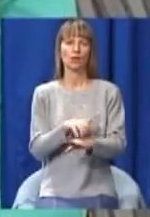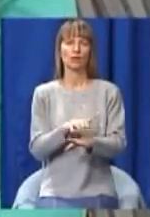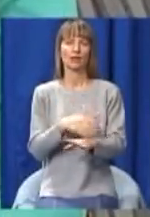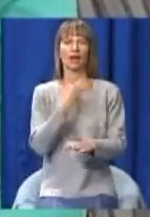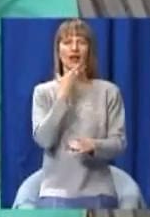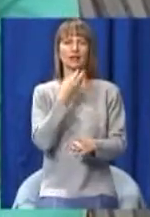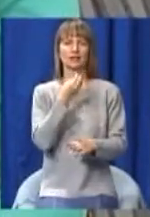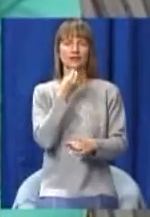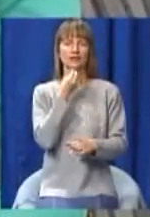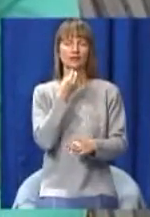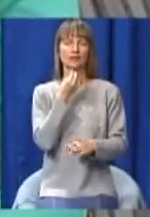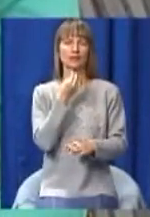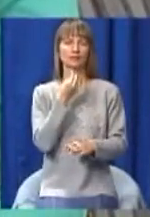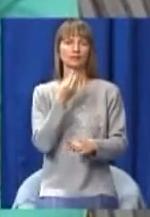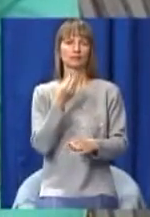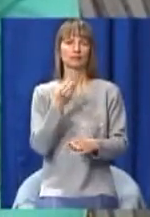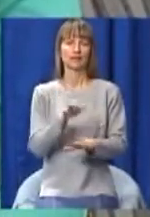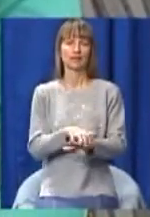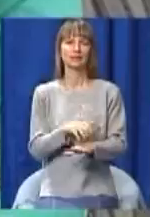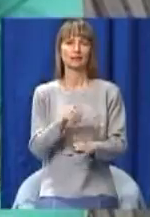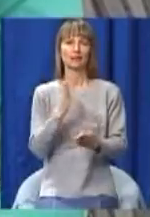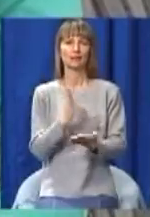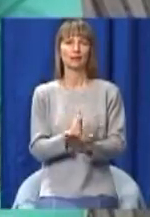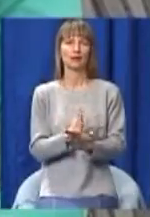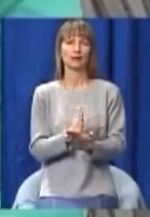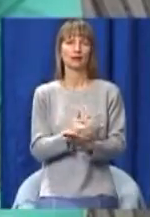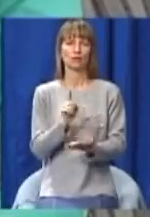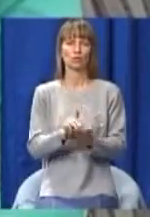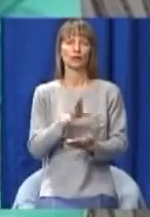такі граційні, там, граціозні кицьки, так? Вони мають там бути